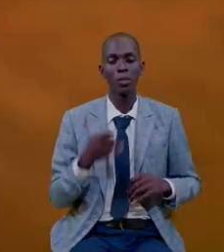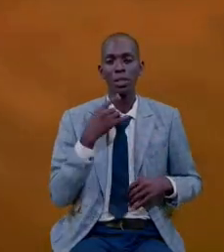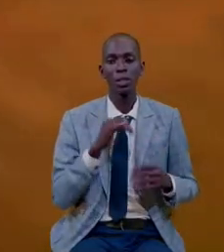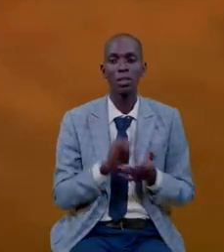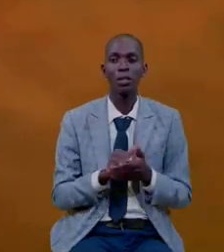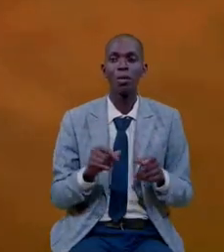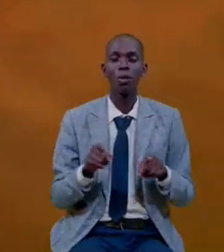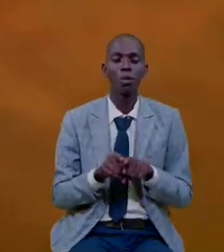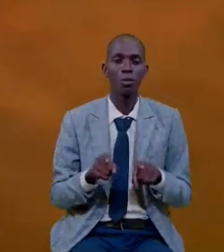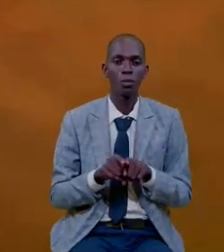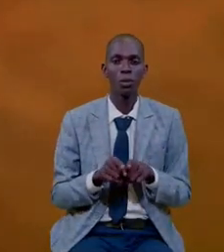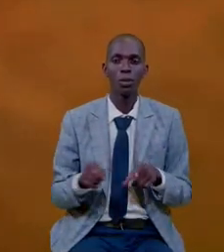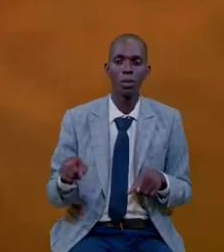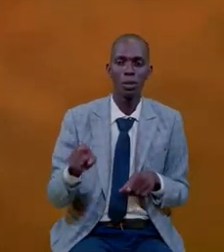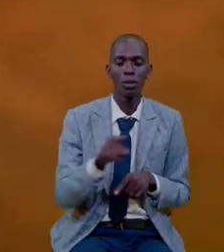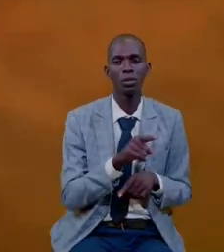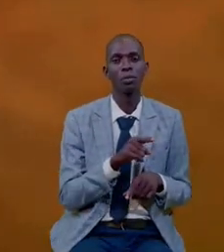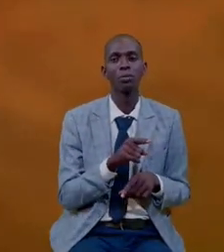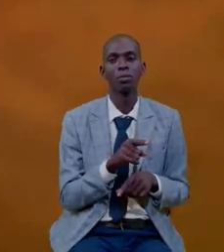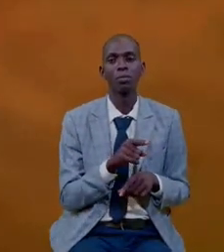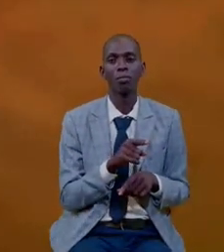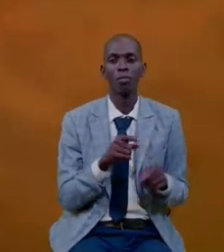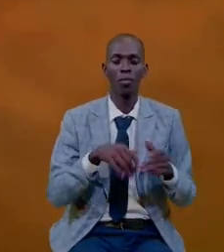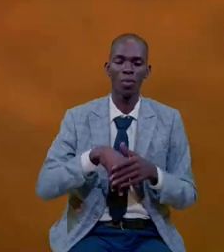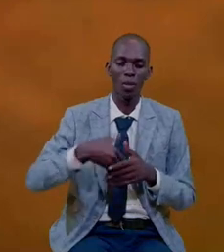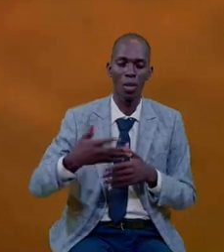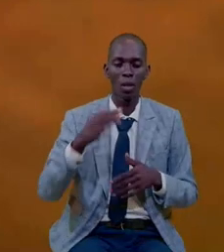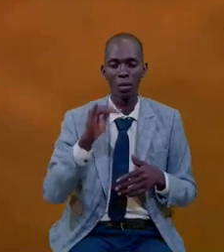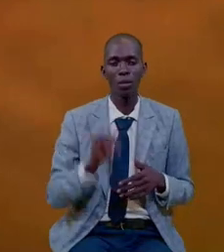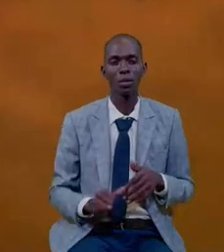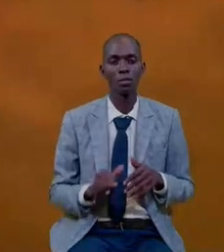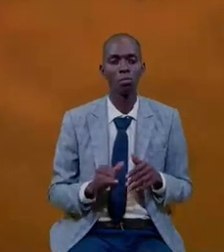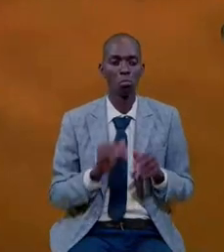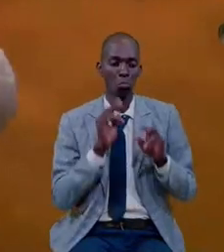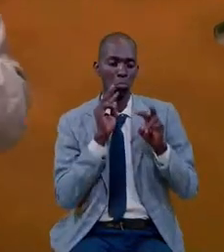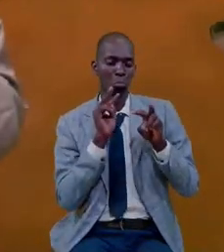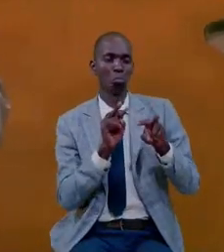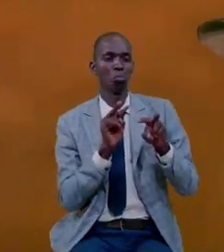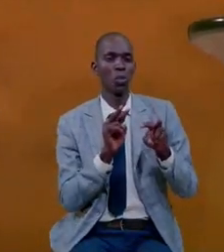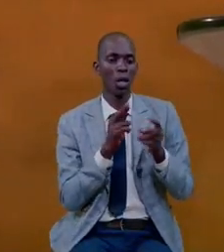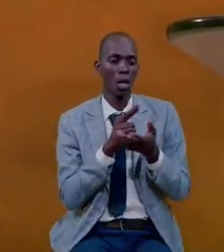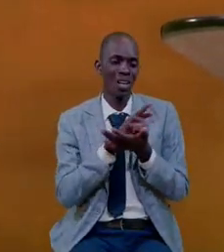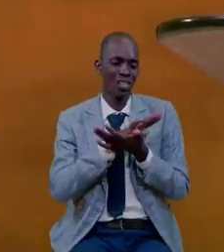Vous de même, au dehors, vous paraissez juste aux hommes.